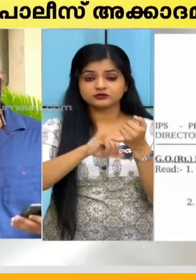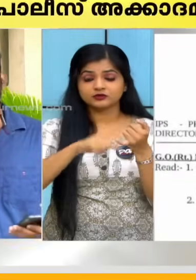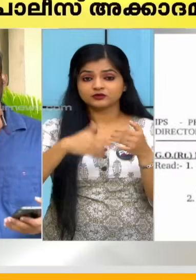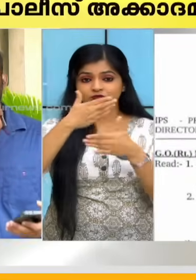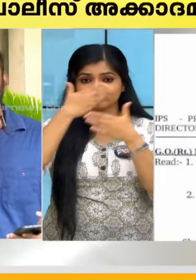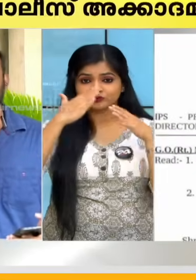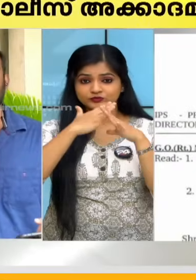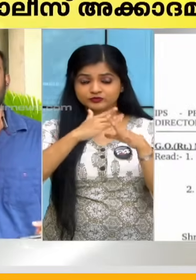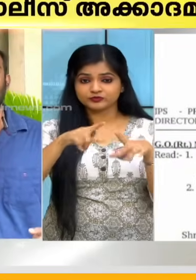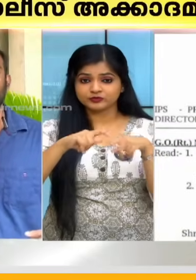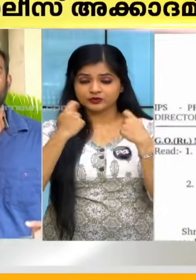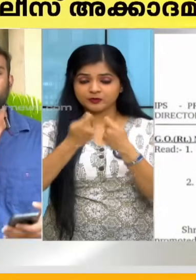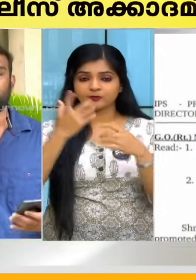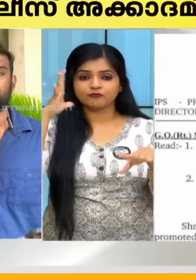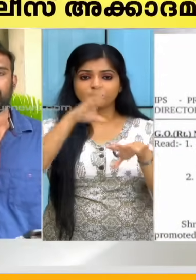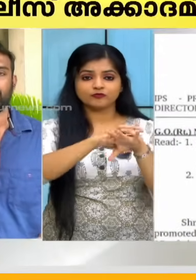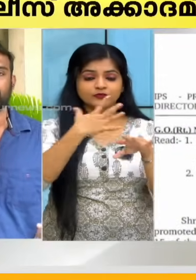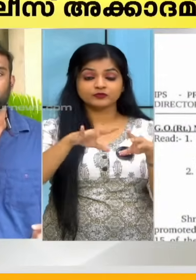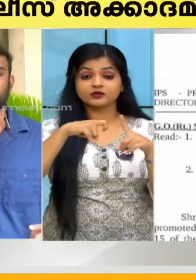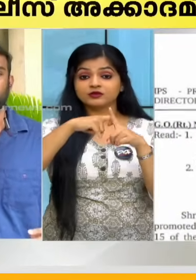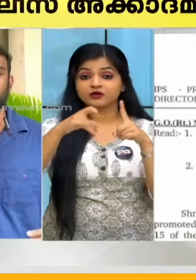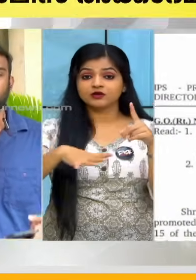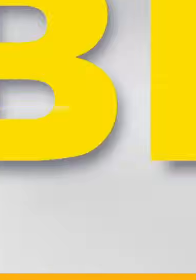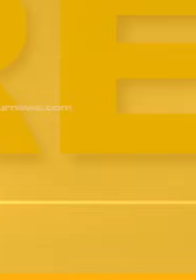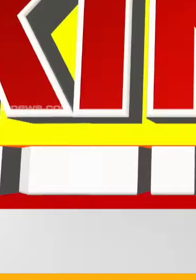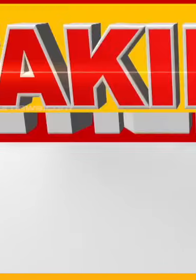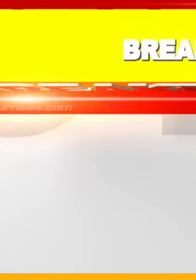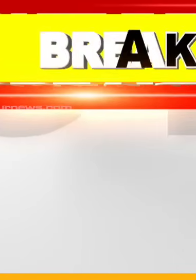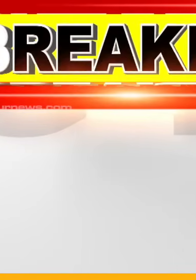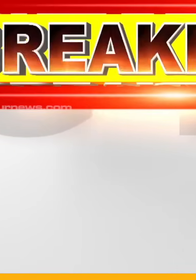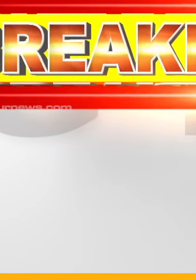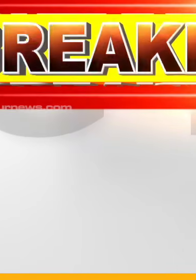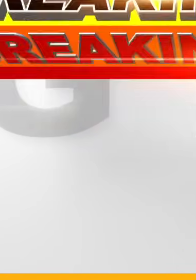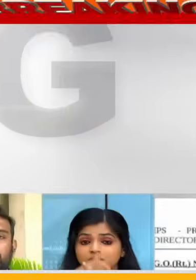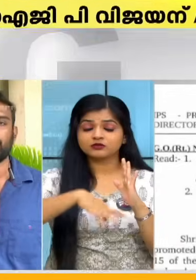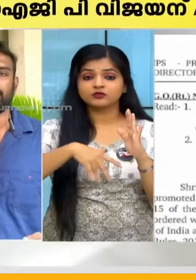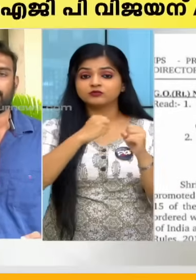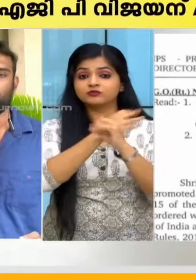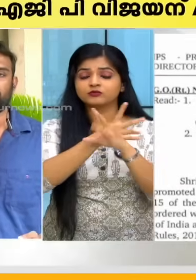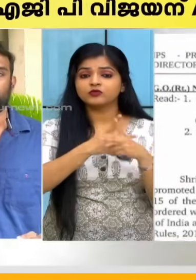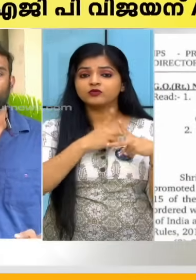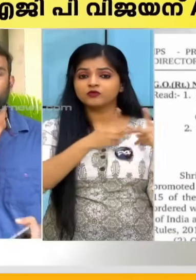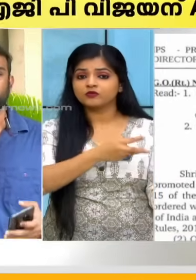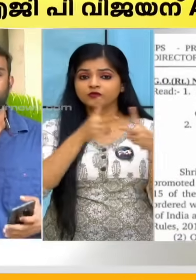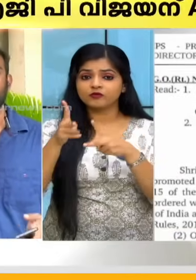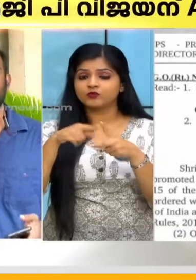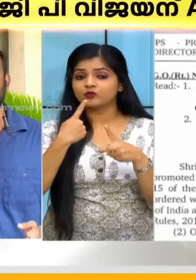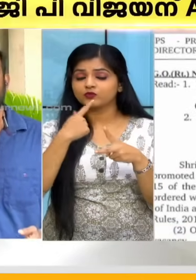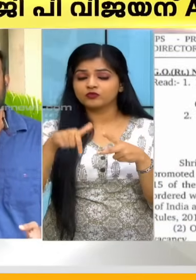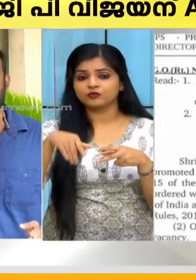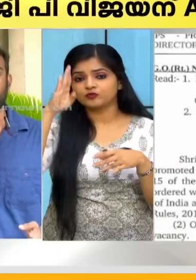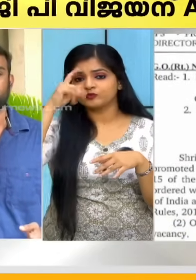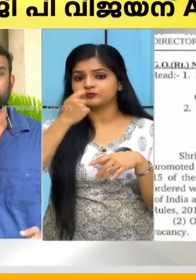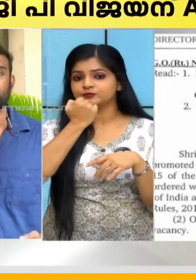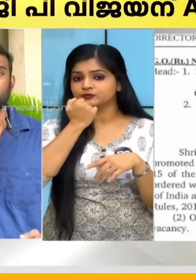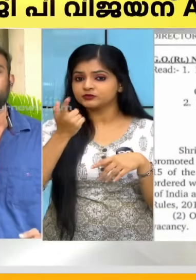സേനയും സംയുക്തമായാണ് പിടികൂടിയത്. തുടർന്ന് കേരളത്തിലേക്ക് എത്തിച്ച പ്രതിയുടെ വിവരങ്ങൾ മാധ്യമങ്ങൾക്ക് ചോർത്തി നൽകിയെന്ന് ആരോപിച്ചായിരുന്നു IG P വിജയൻ അന്ന്